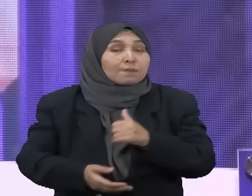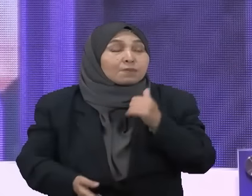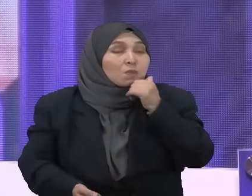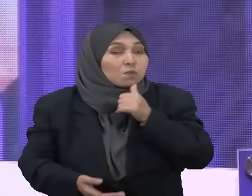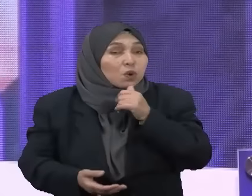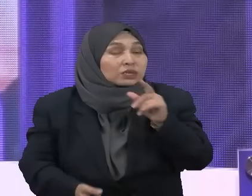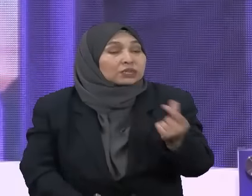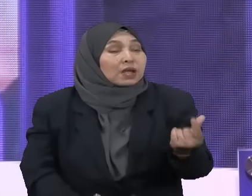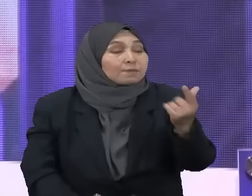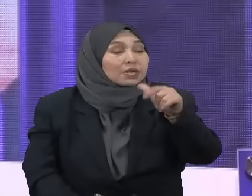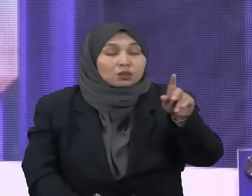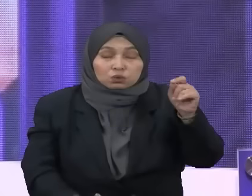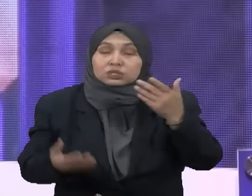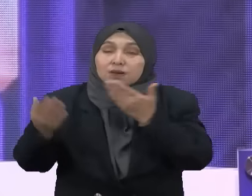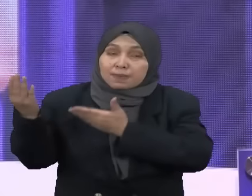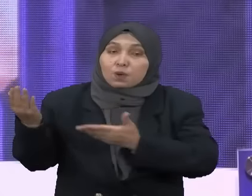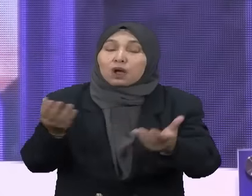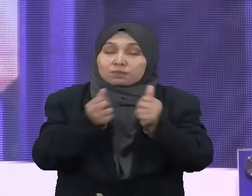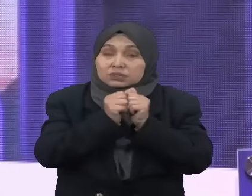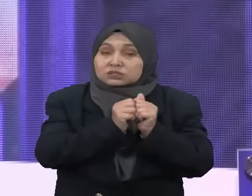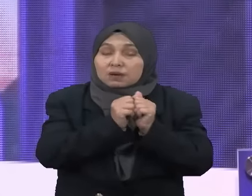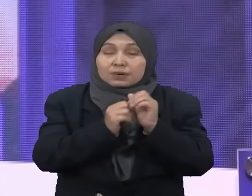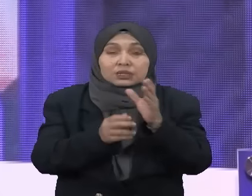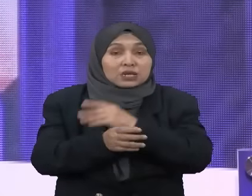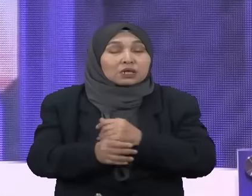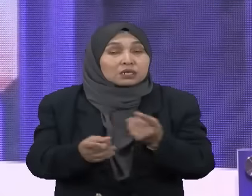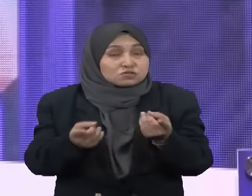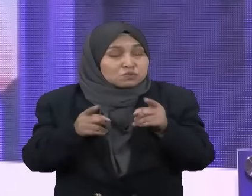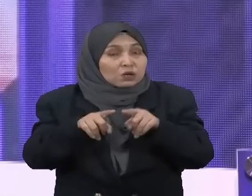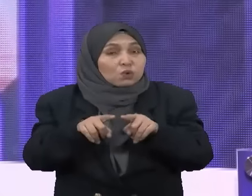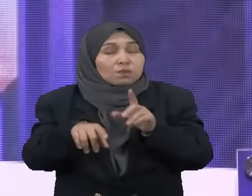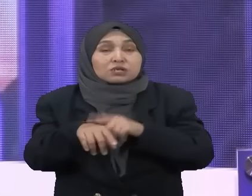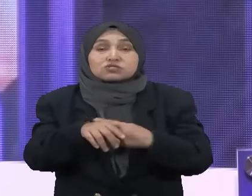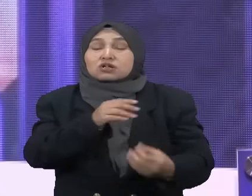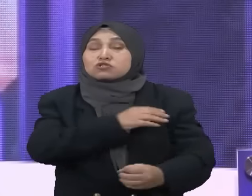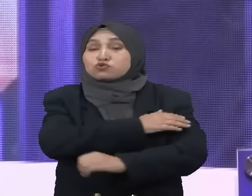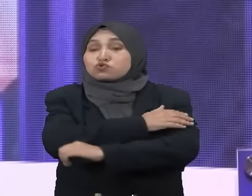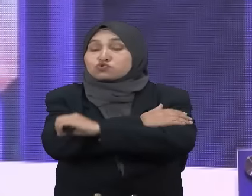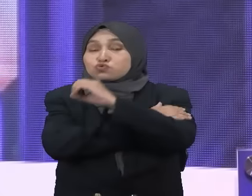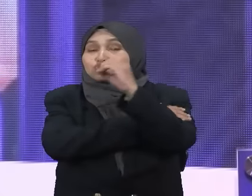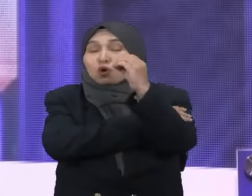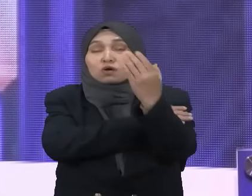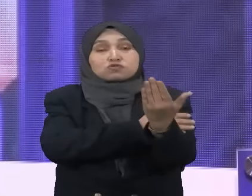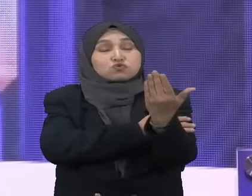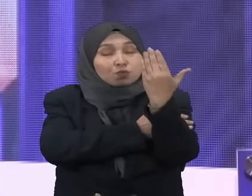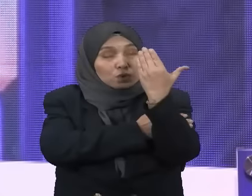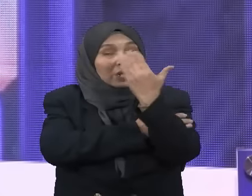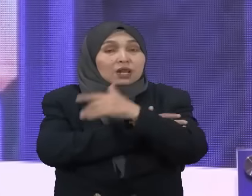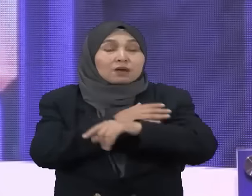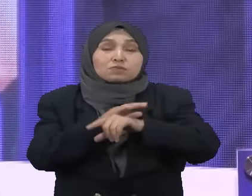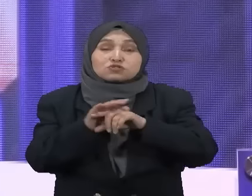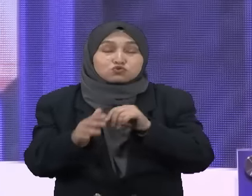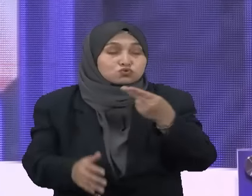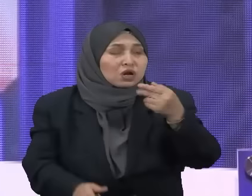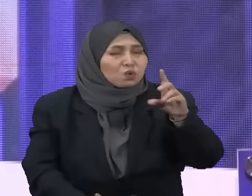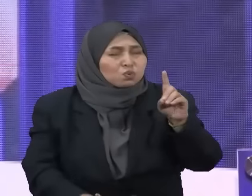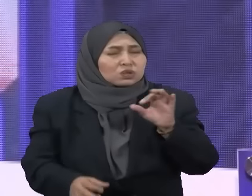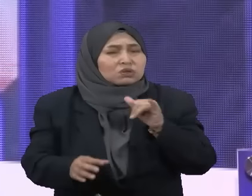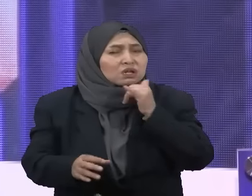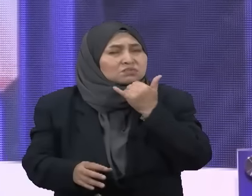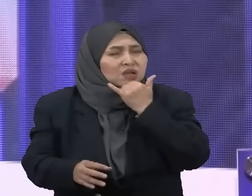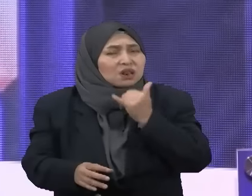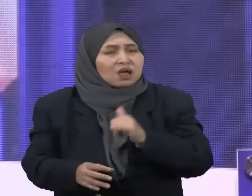dibawa bersama-sama. Kan? Dan ia berlaku ketika subuh. Kerana di dalam surah Hud, kalau tak silap saya,